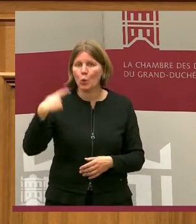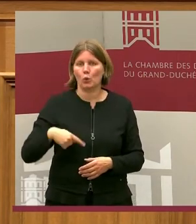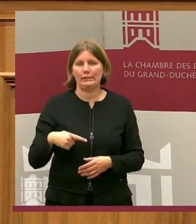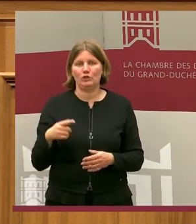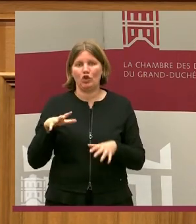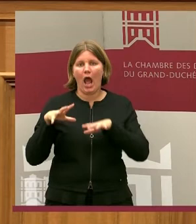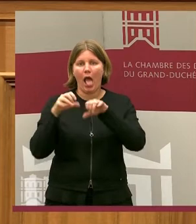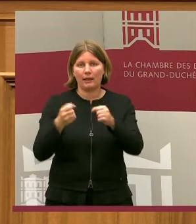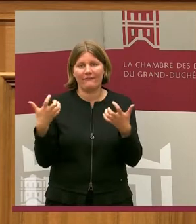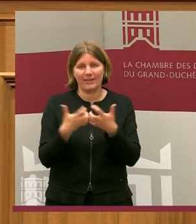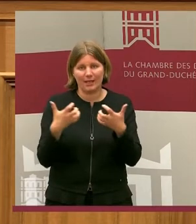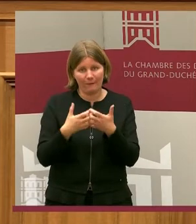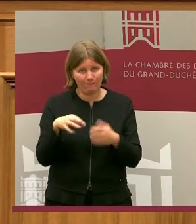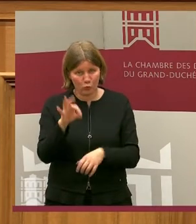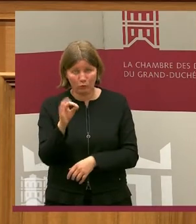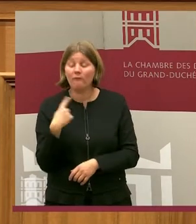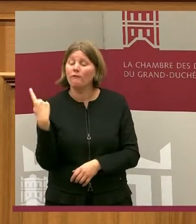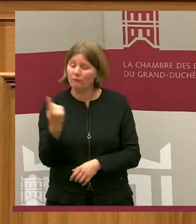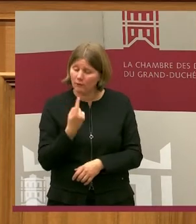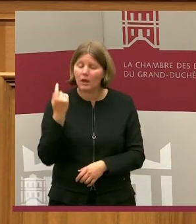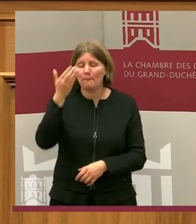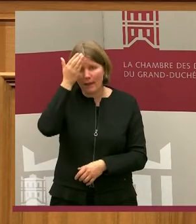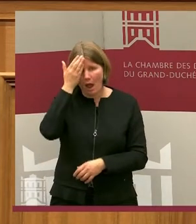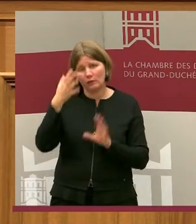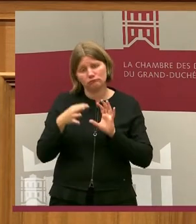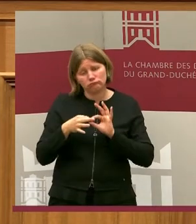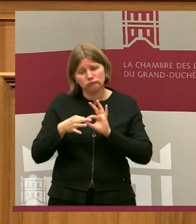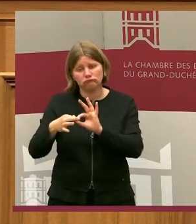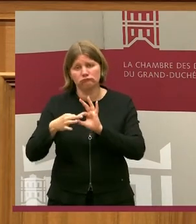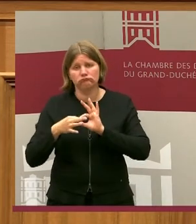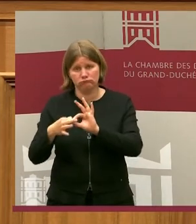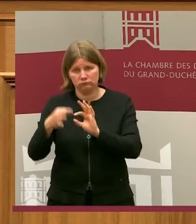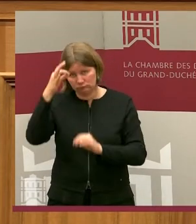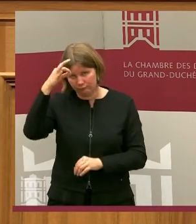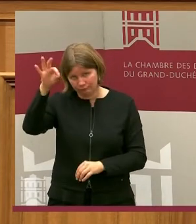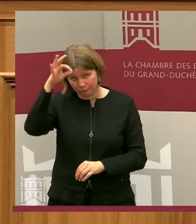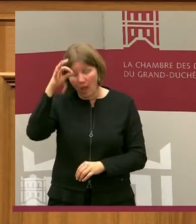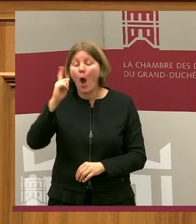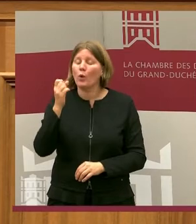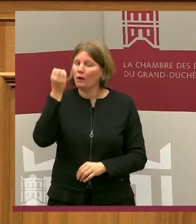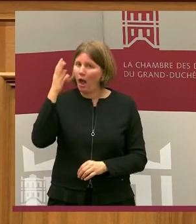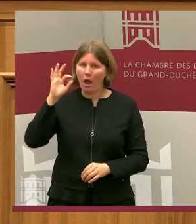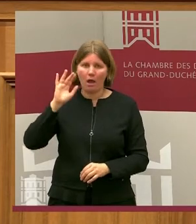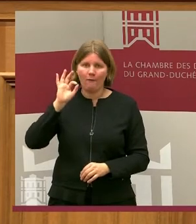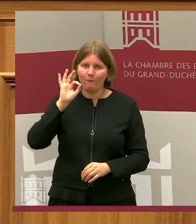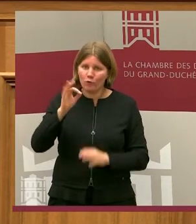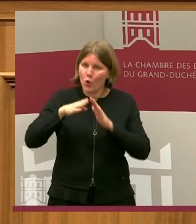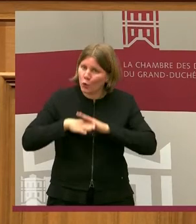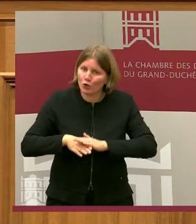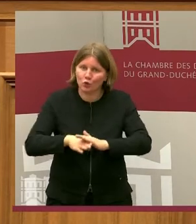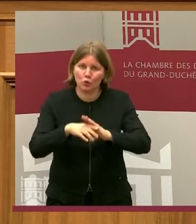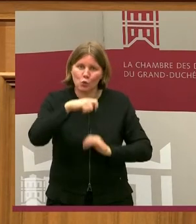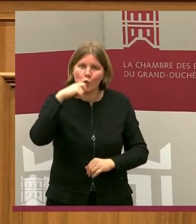fand. Dem können wir Piraten uns nicht mehr ausschließen. Piraten schwätzen sich klar für die Unterstützung von der Ukraine